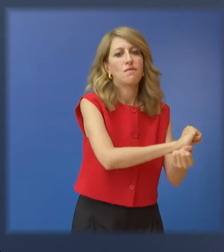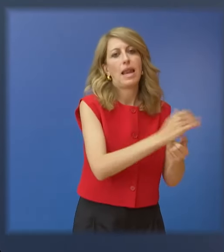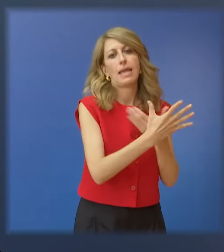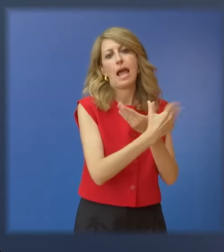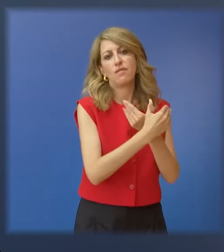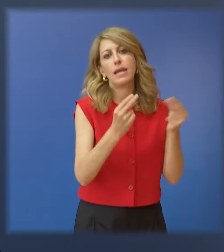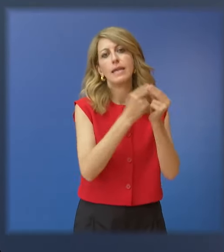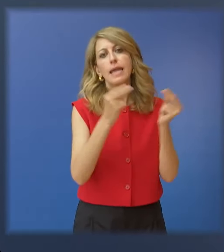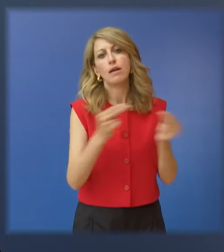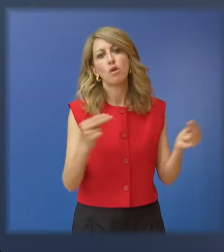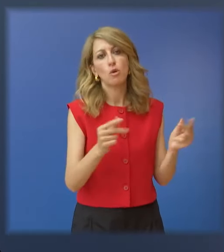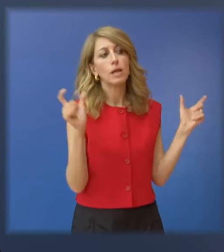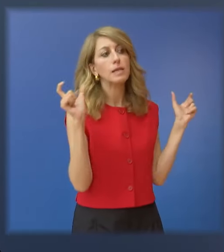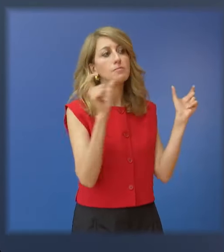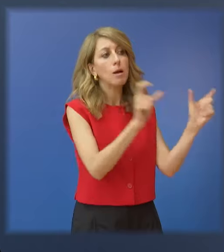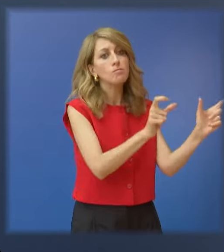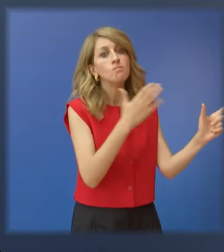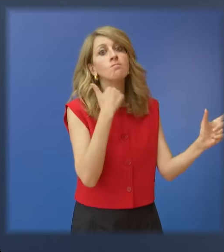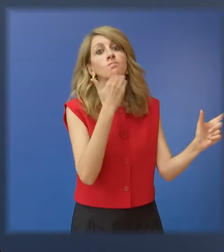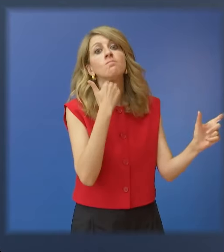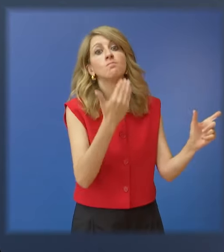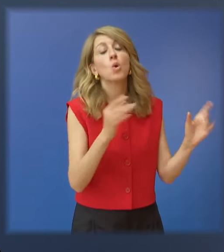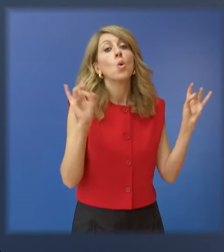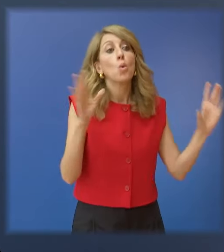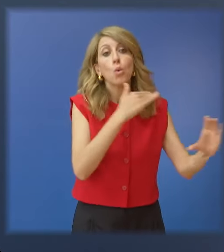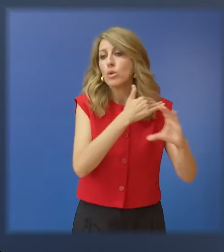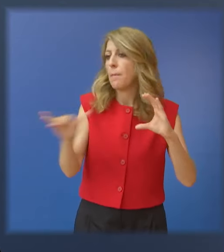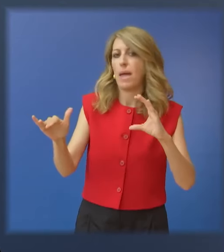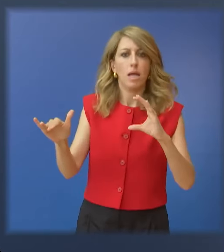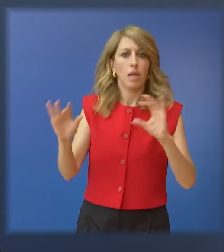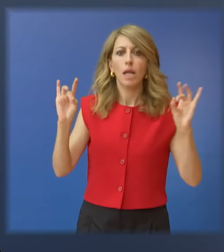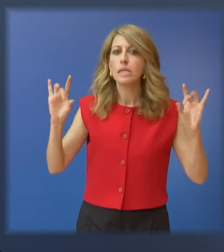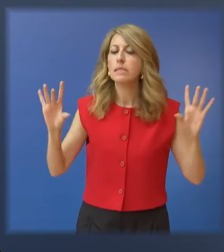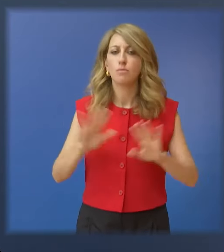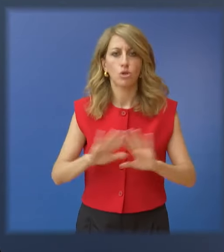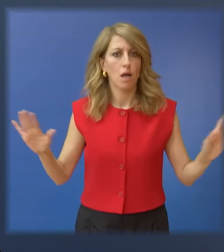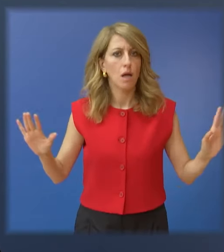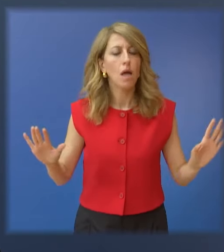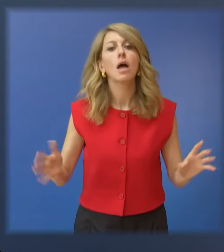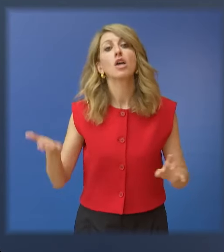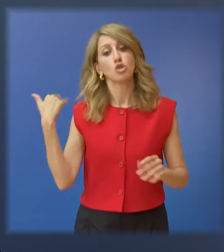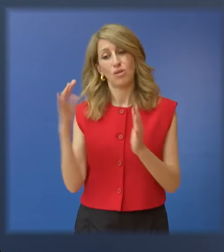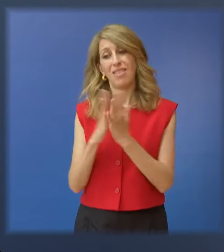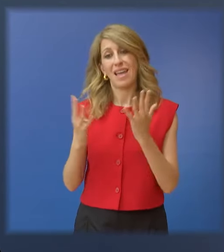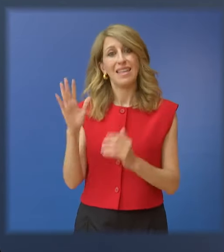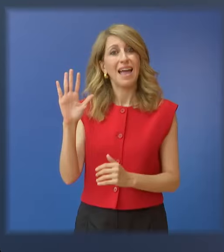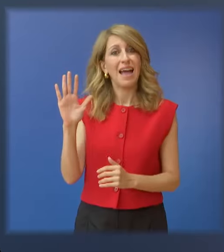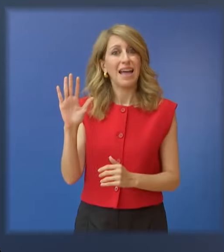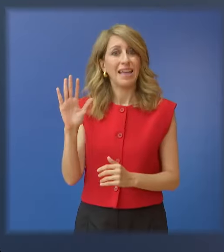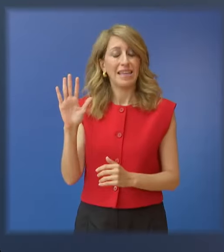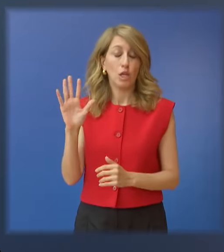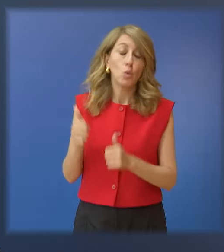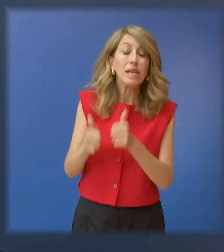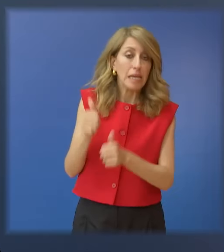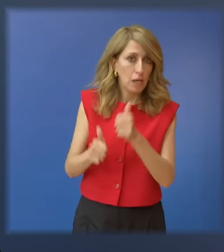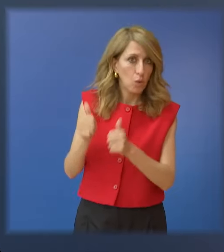πρόσβαση σε ηλεκτρονικό μέσο επικοινωνίας σε κάποιο email για το λόγο του αληθές στην έναρξη της ψηφοφορίας όπως μας ενημερώνουν για την ανάδειξη